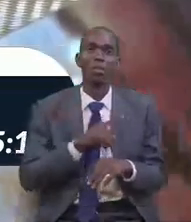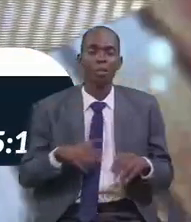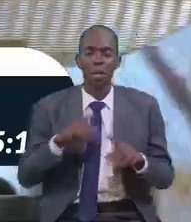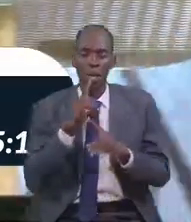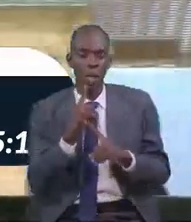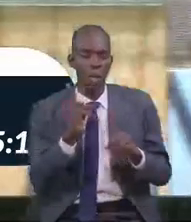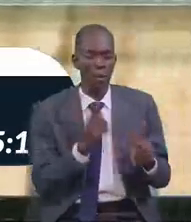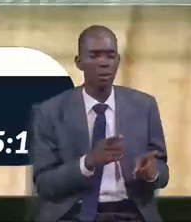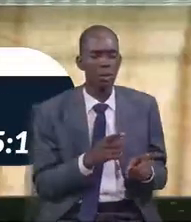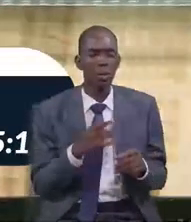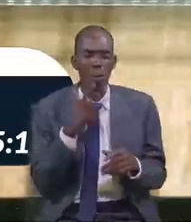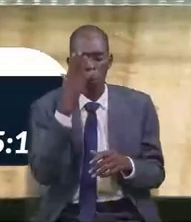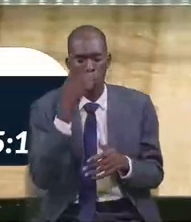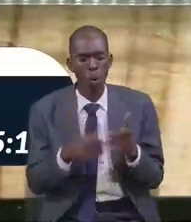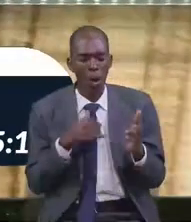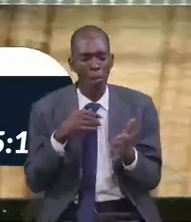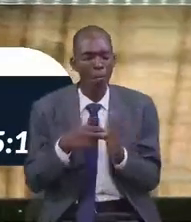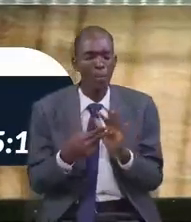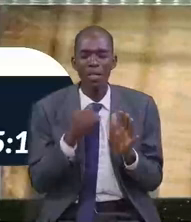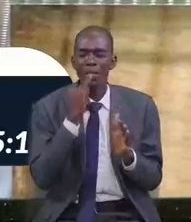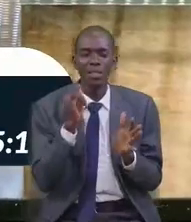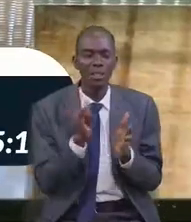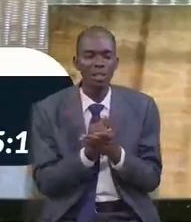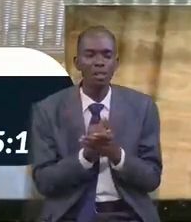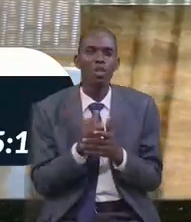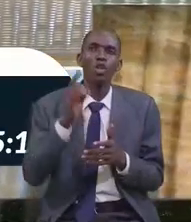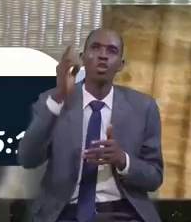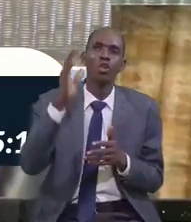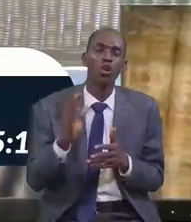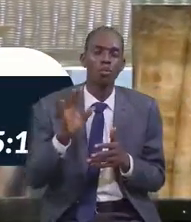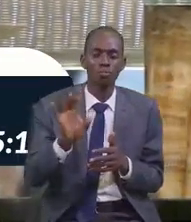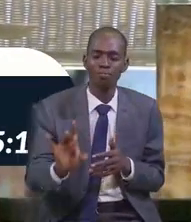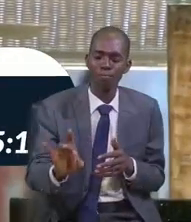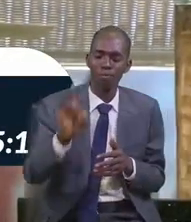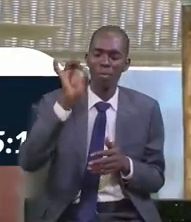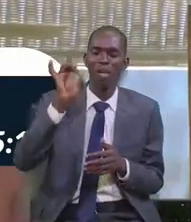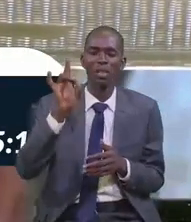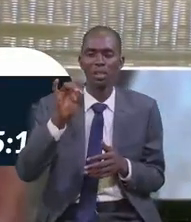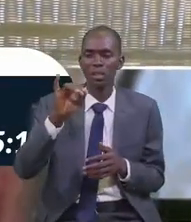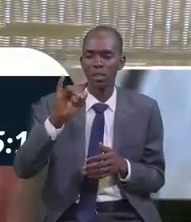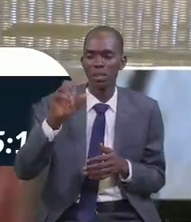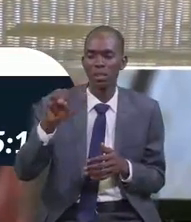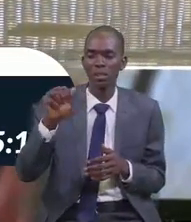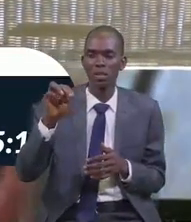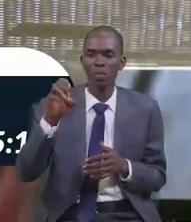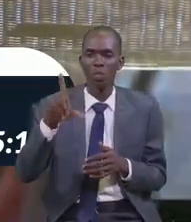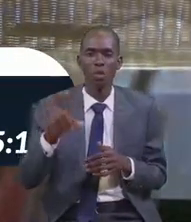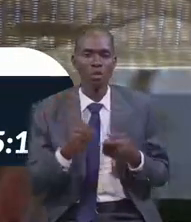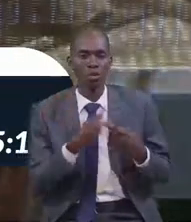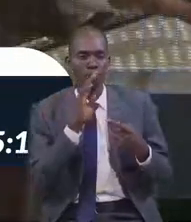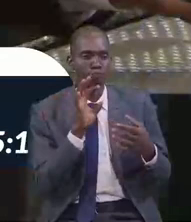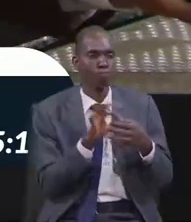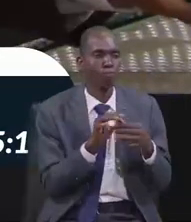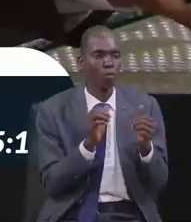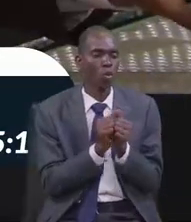invoquaient l'Éternel et les exaucés. Ouais. Le Seigneur a identifié Samuel à Moïse et à Aaron. Oui,